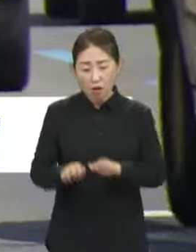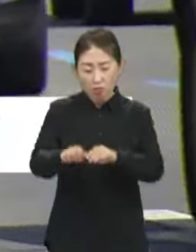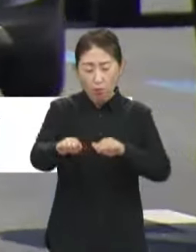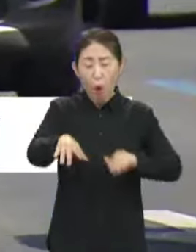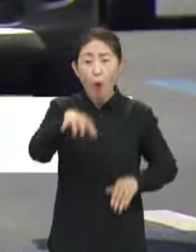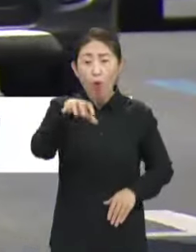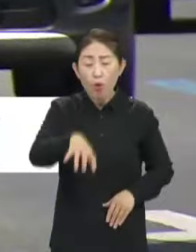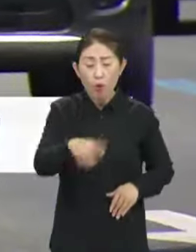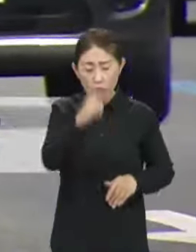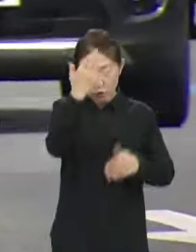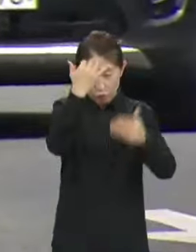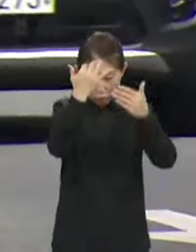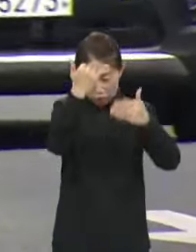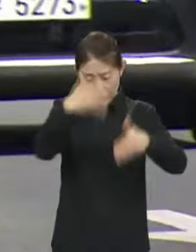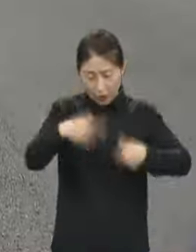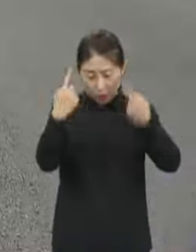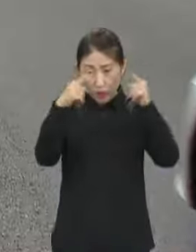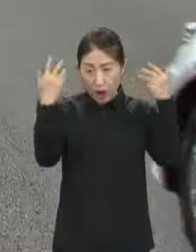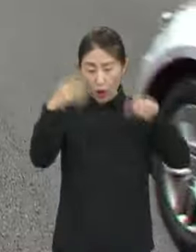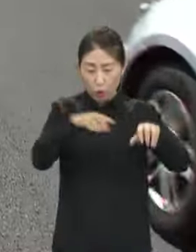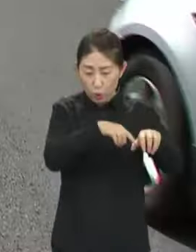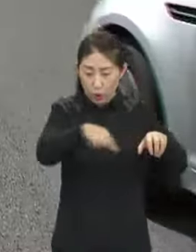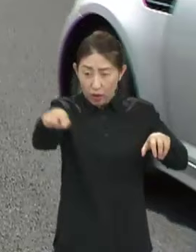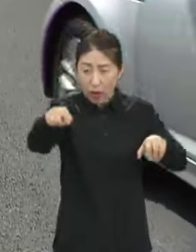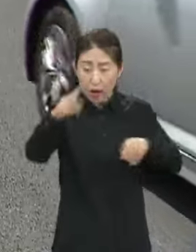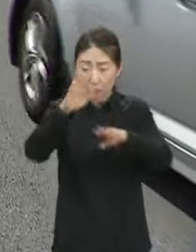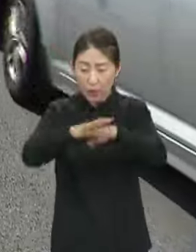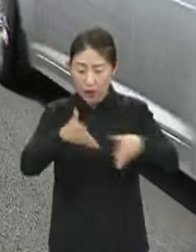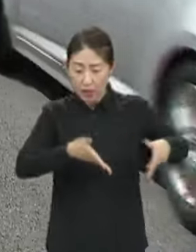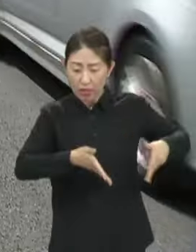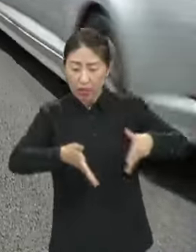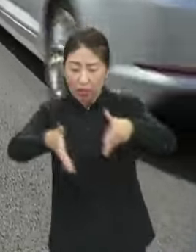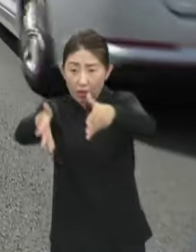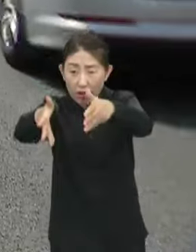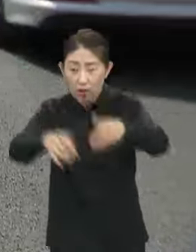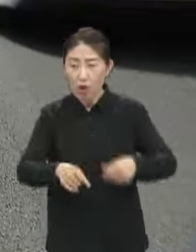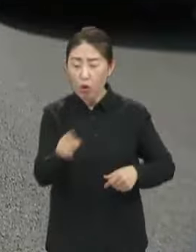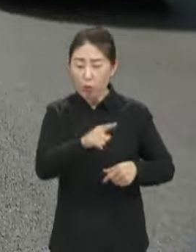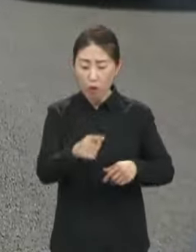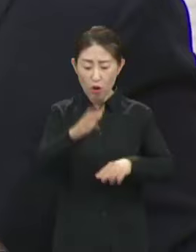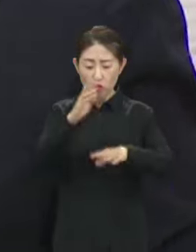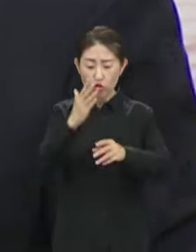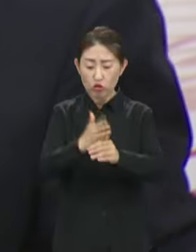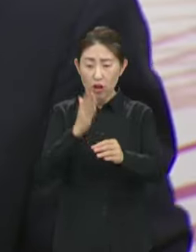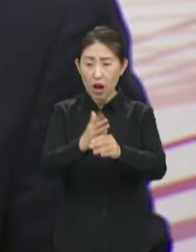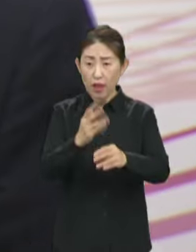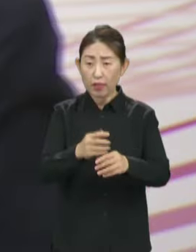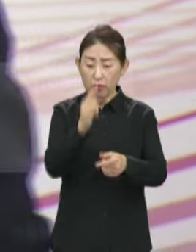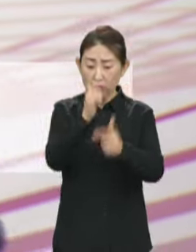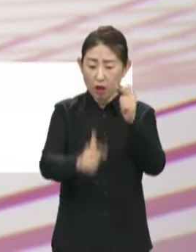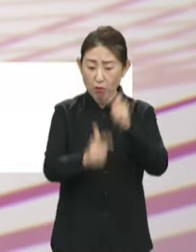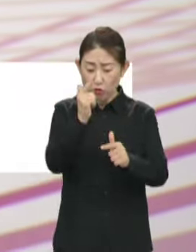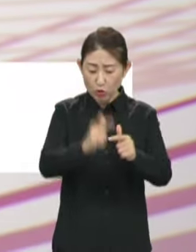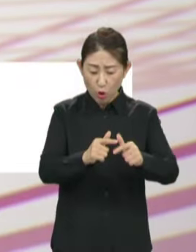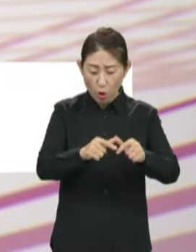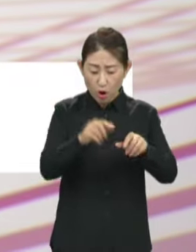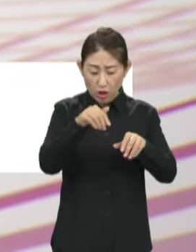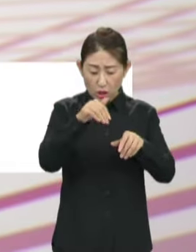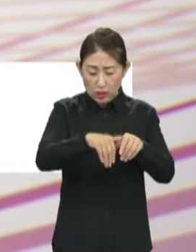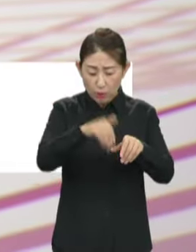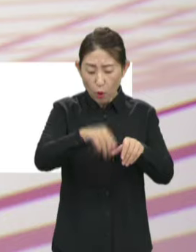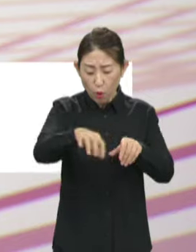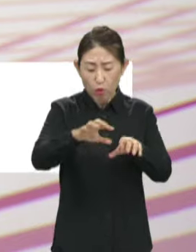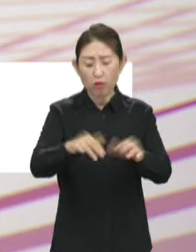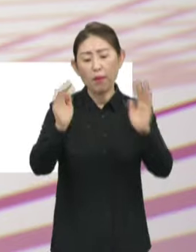많은 한밭대로 일대는 완충 녹지를 줄여 1, 2차로를 추가 확장하기로 했습니다. 지금 한밭대로가 워낙